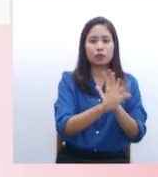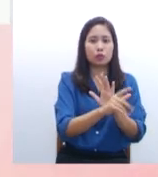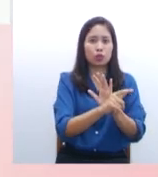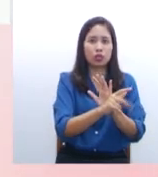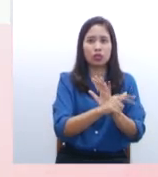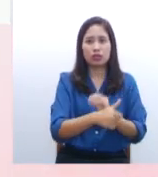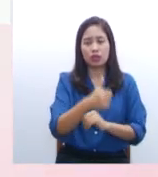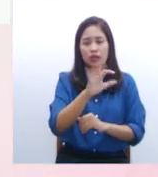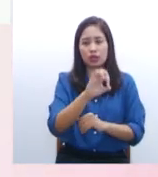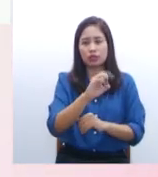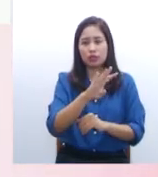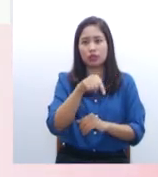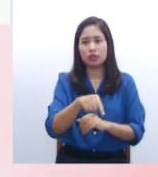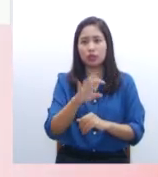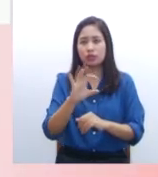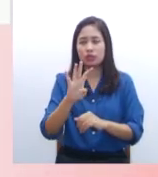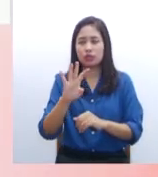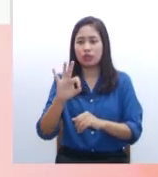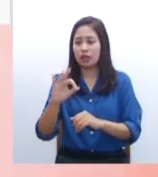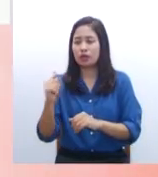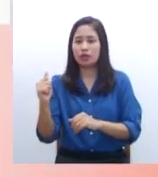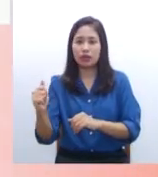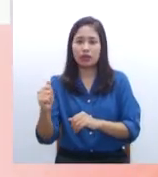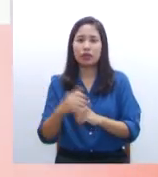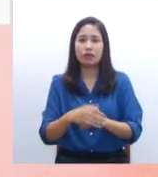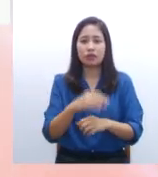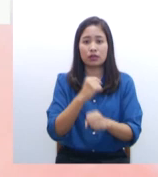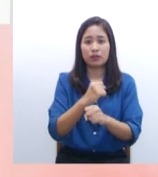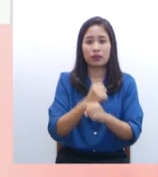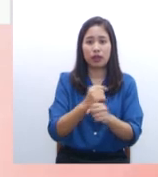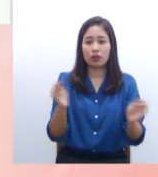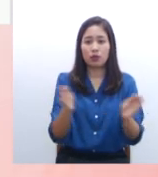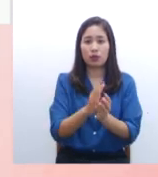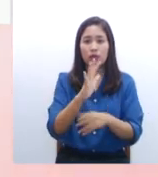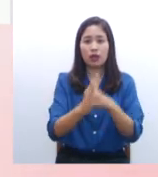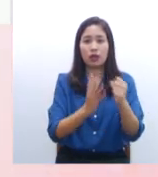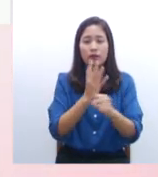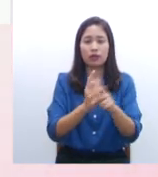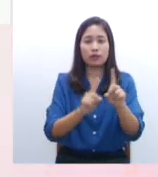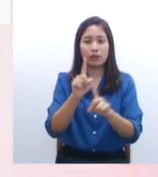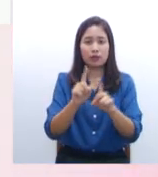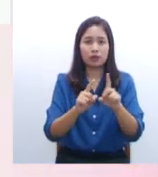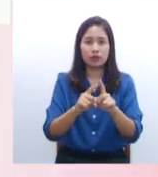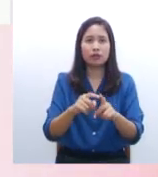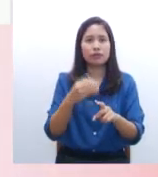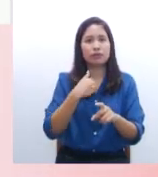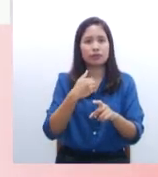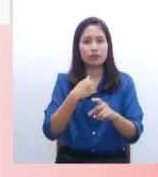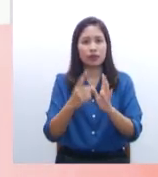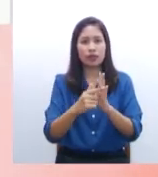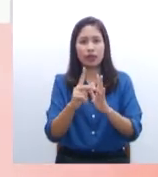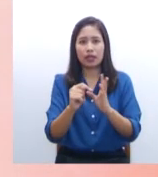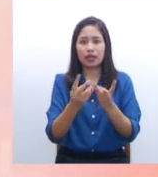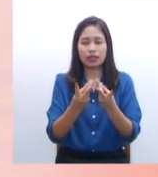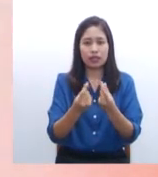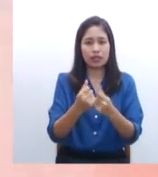ด A ครับแล้วก็จากการดำเนินการทั้ง5ปีเรื่องของการประเมิน ITA นะครับตอนนี้จะมีอยู่เพียงเขตเดียวครับที่สามารถรักษาม